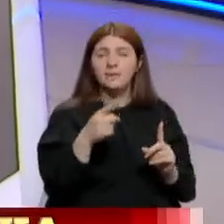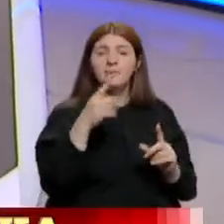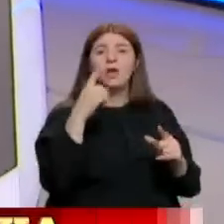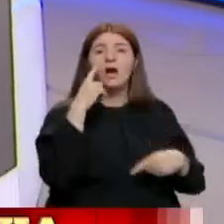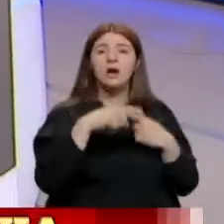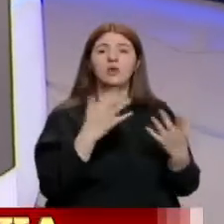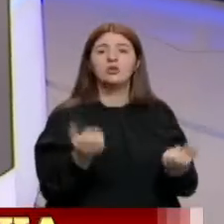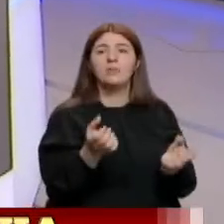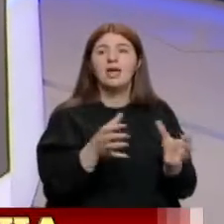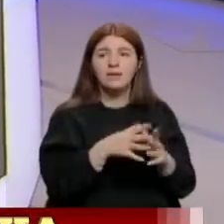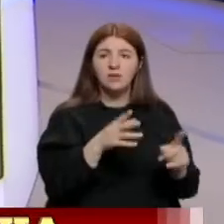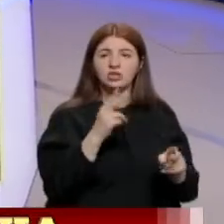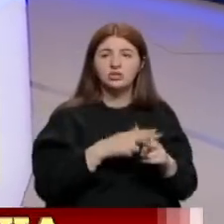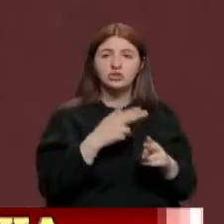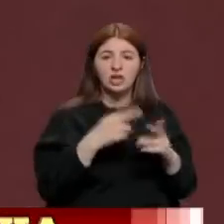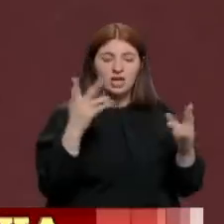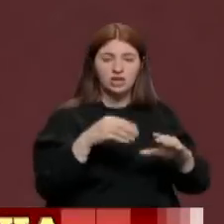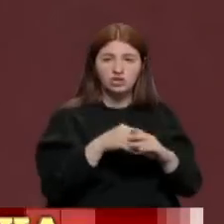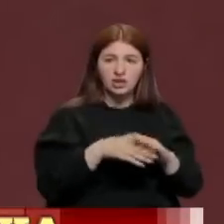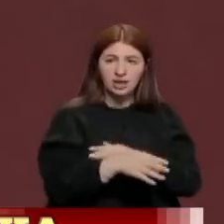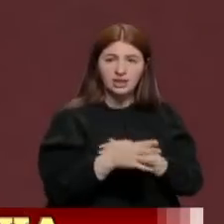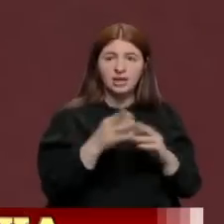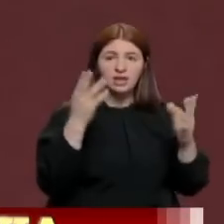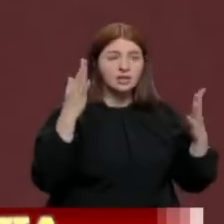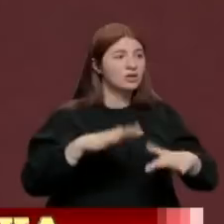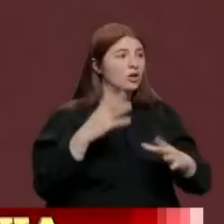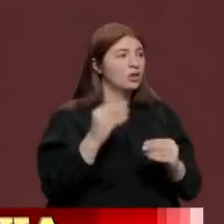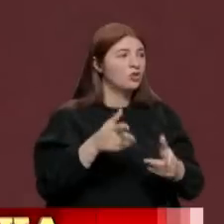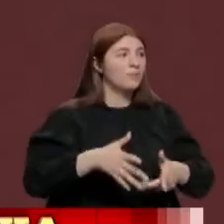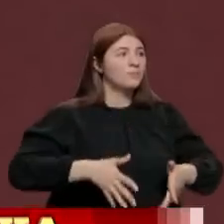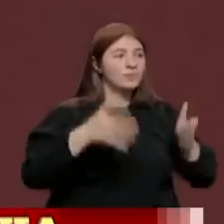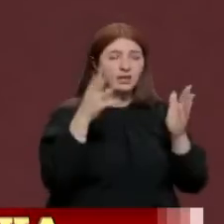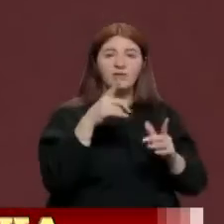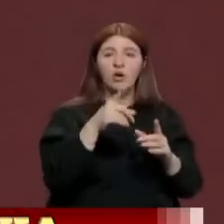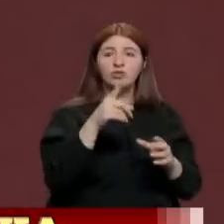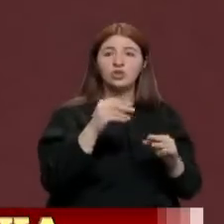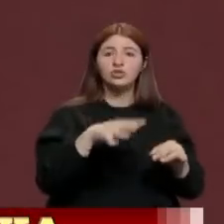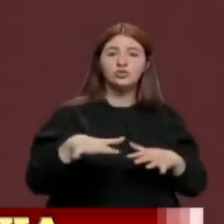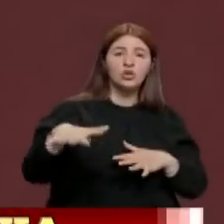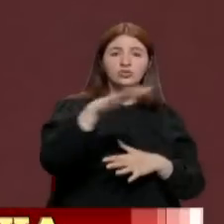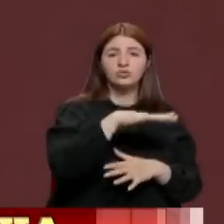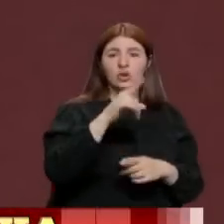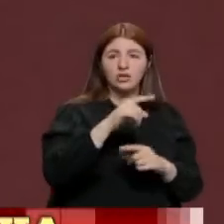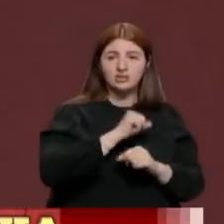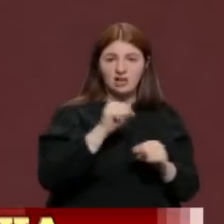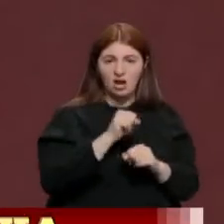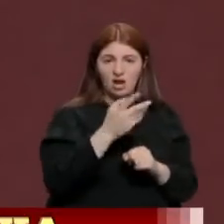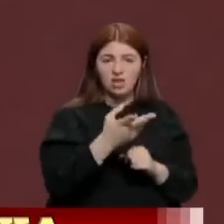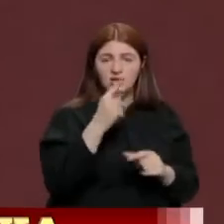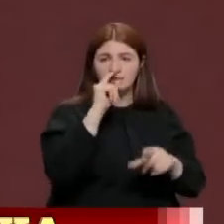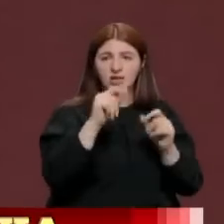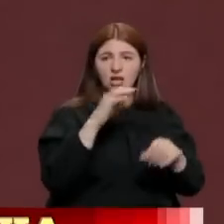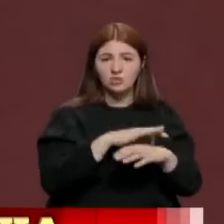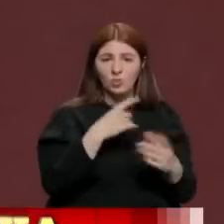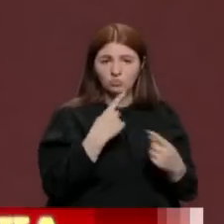arama kurtarma ekipleri hızlıca enkaza girdi. Yıkılan o binalar ve onların tozları, onlar da zararlı. Salgın